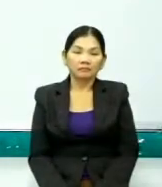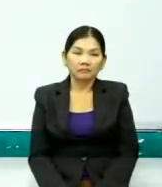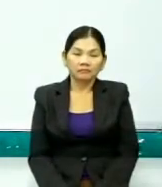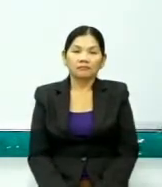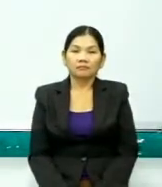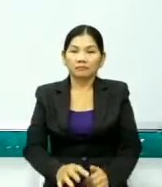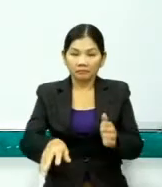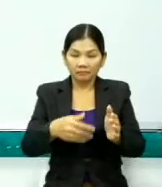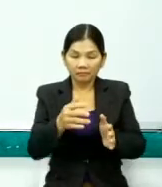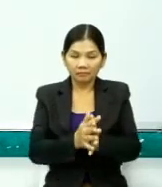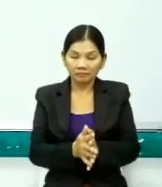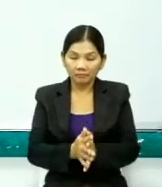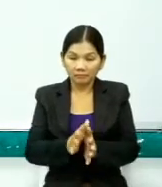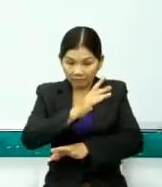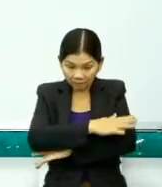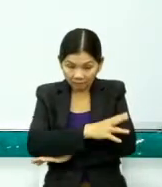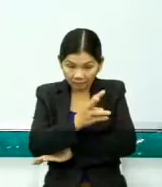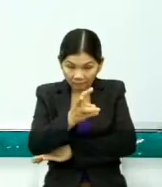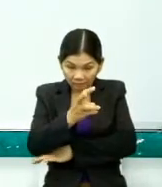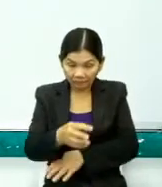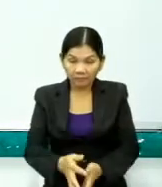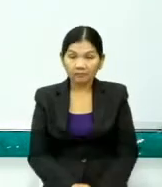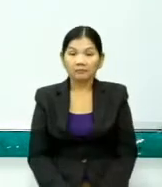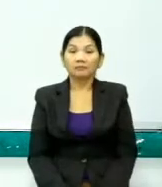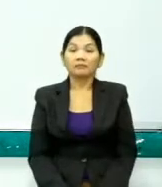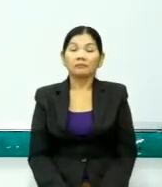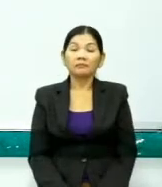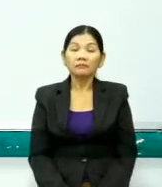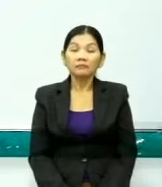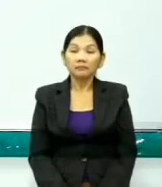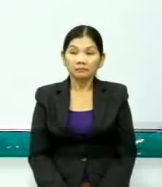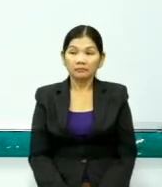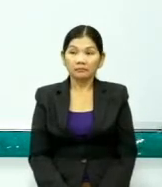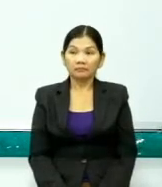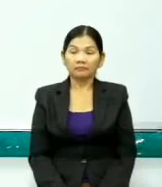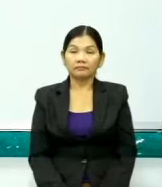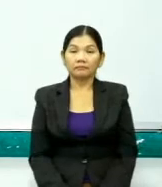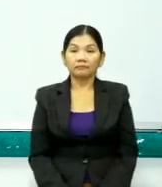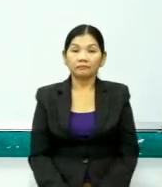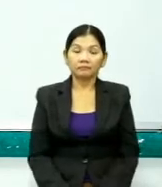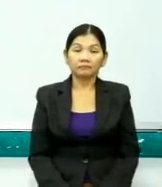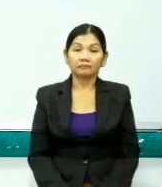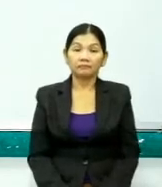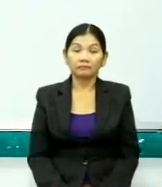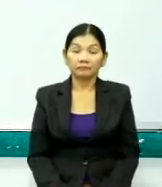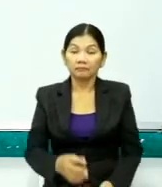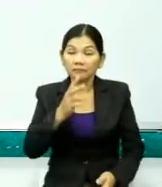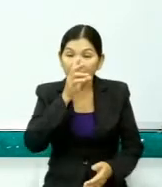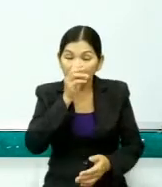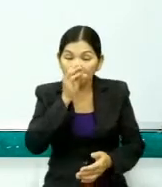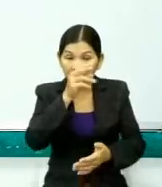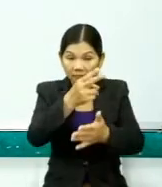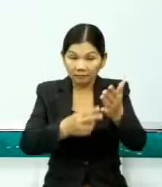Chào con, dân dân bán xâm rạp bên tạch hơi. Cứ dân bán chuyên châm riêng mùi bọt, bọt ở vậy mình con.